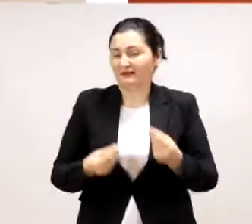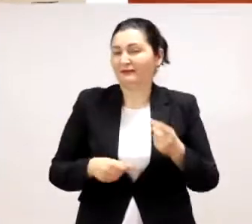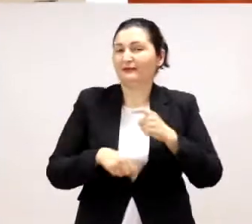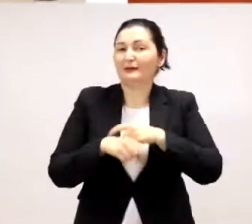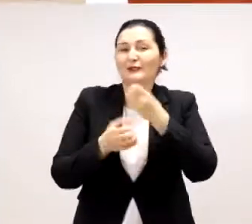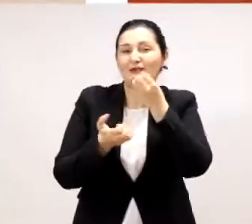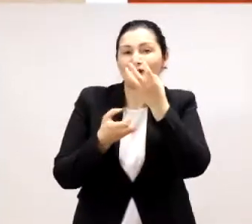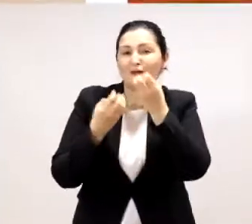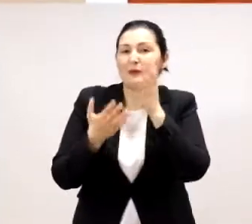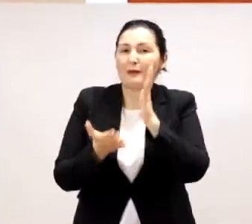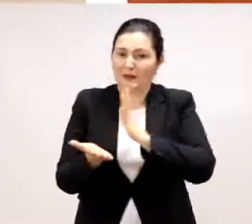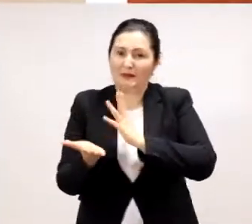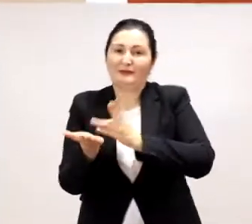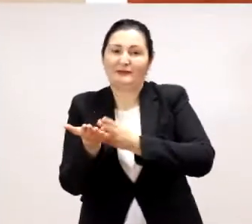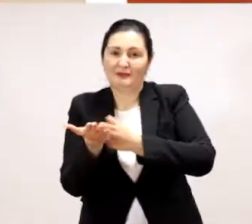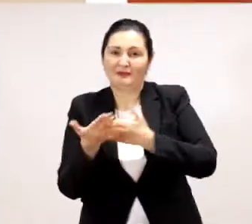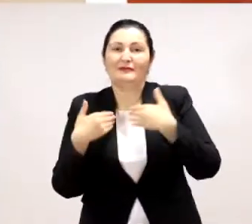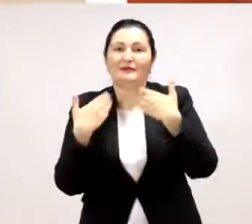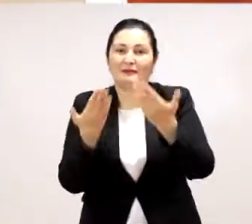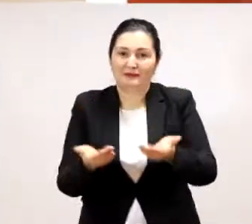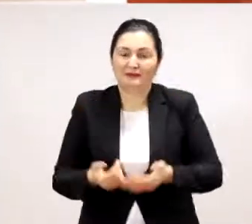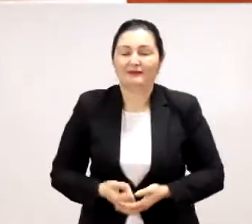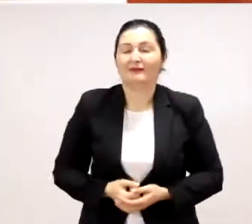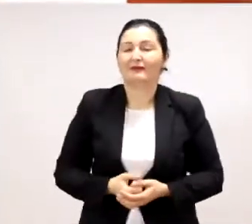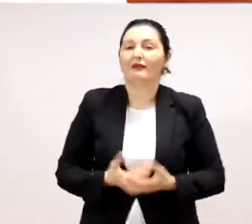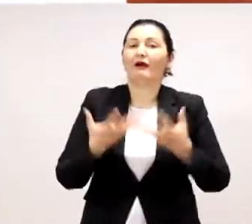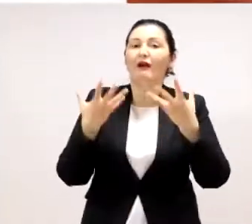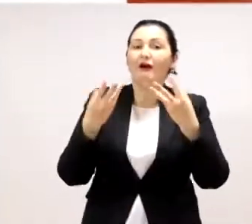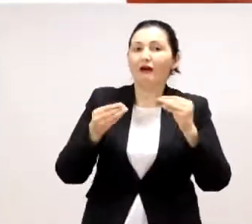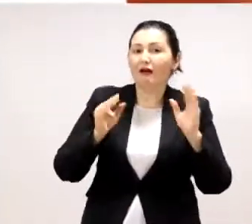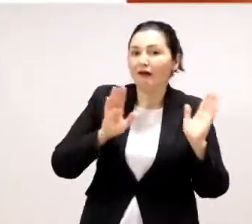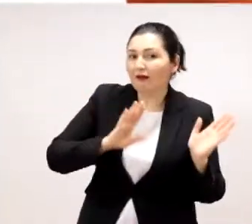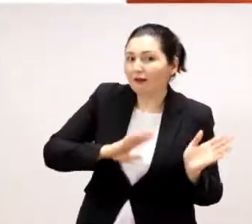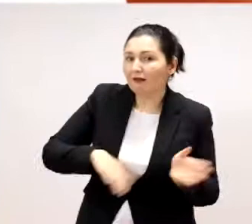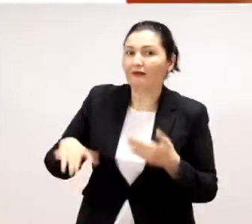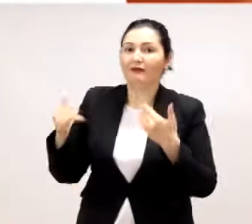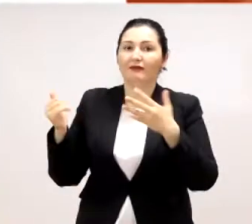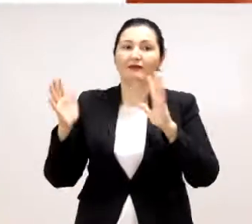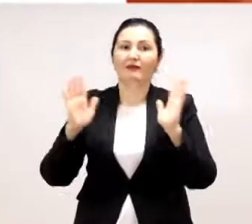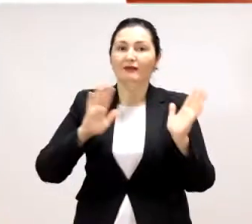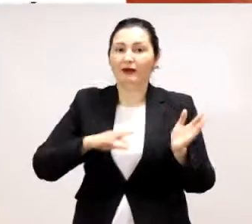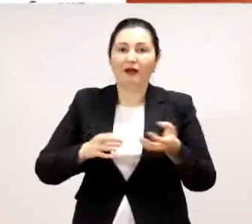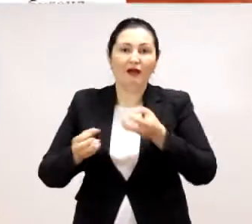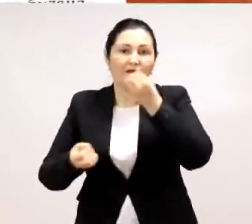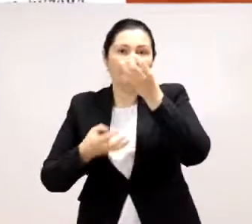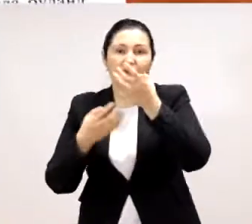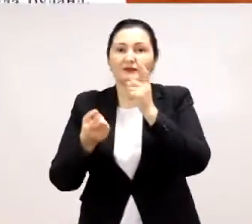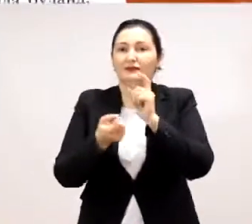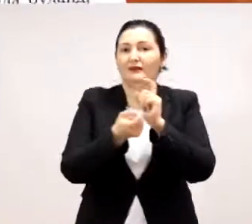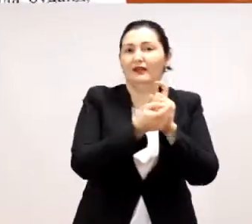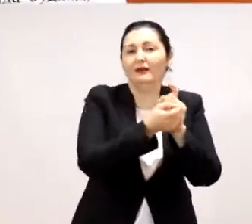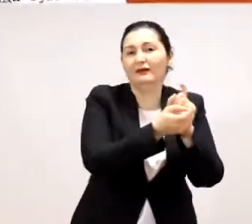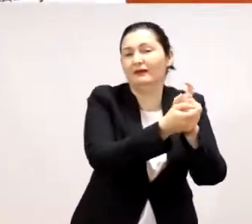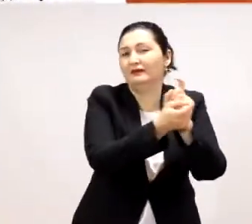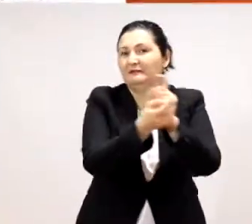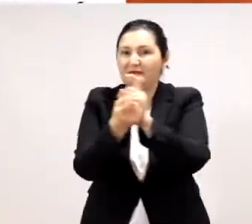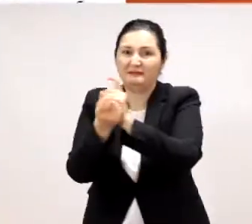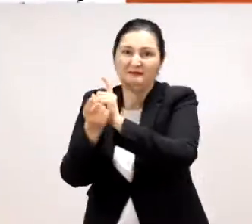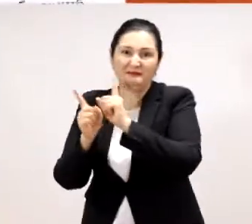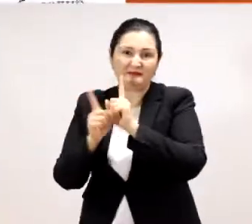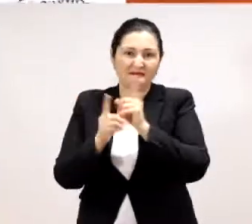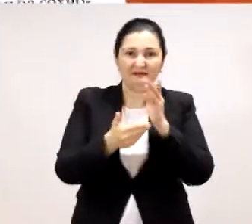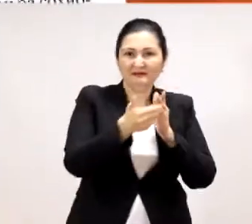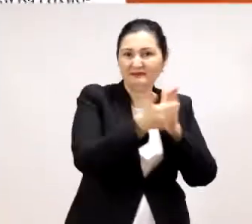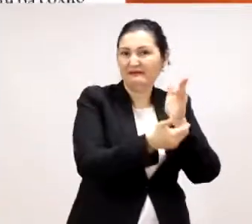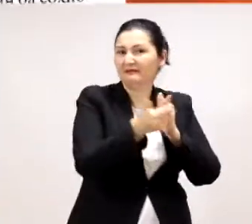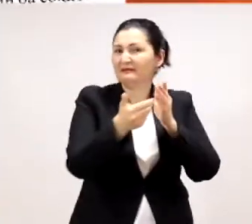گل بودنمون را اثبات میکنیم. روزی نبود که صدبرگ با یگان گل جنجال نکند. از این